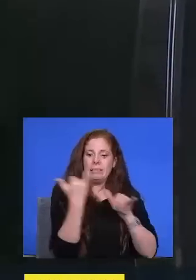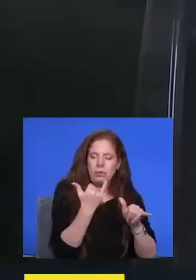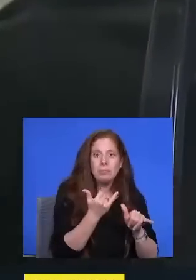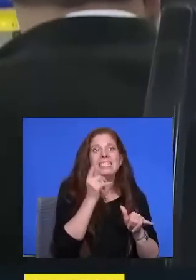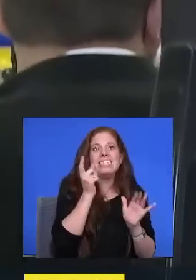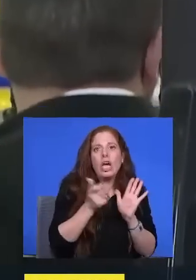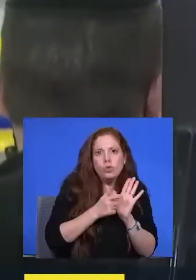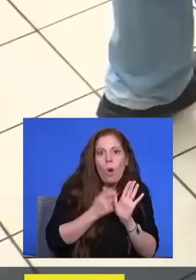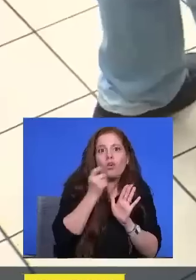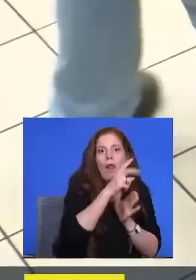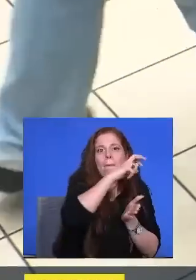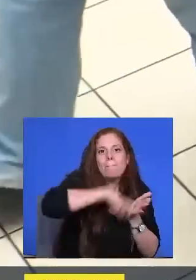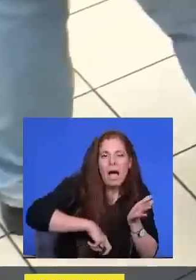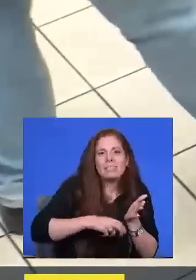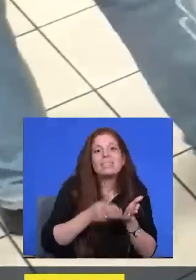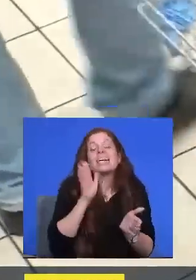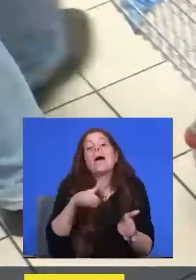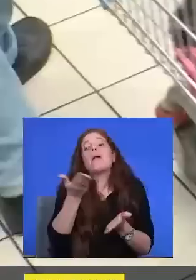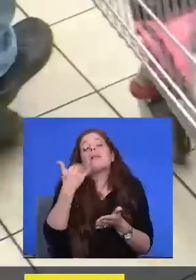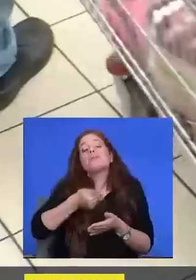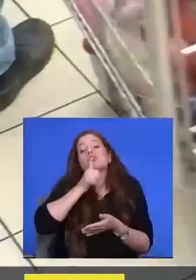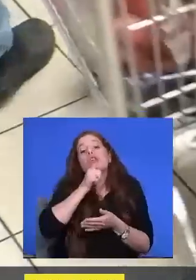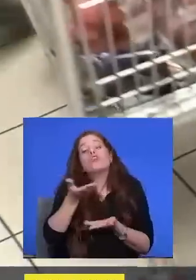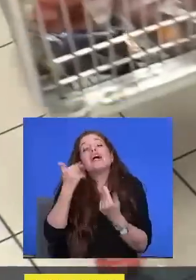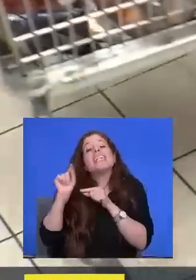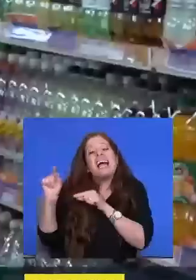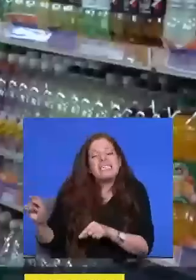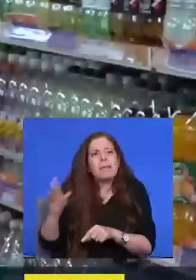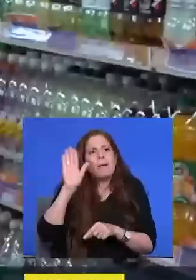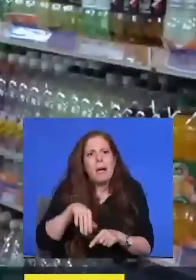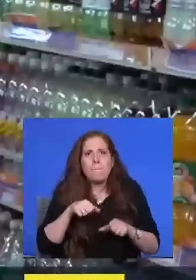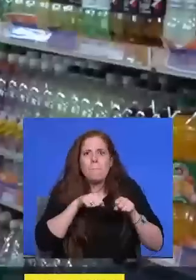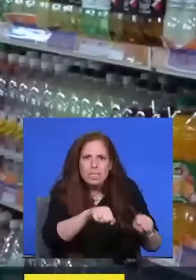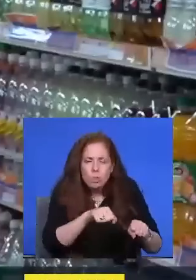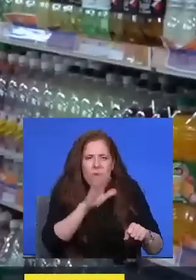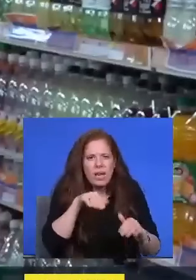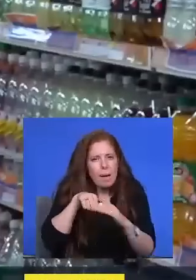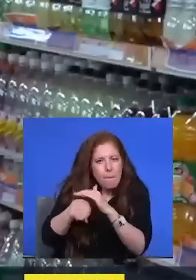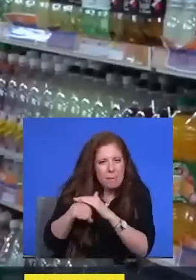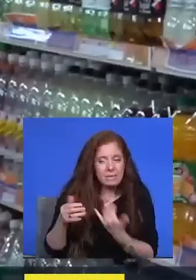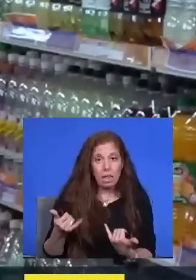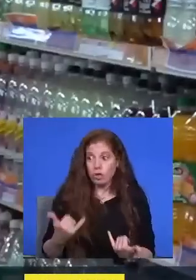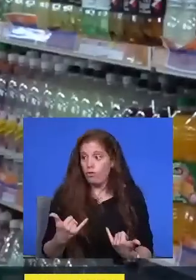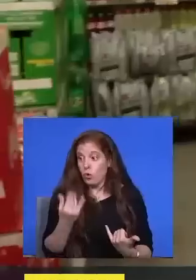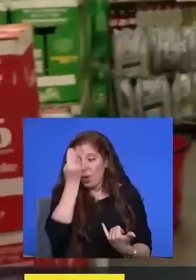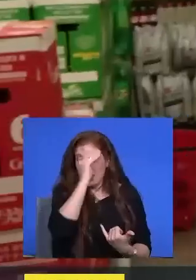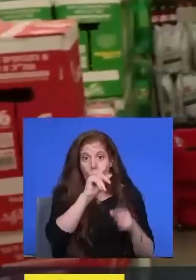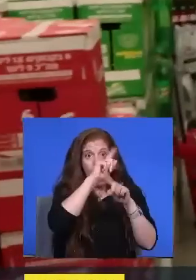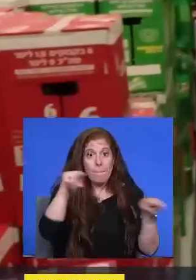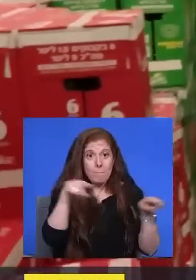על המלאים שהיו קיימים אצלם על מדפי הסופר ובמחסנים. עכשיו, כשהודיעו על ביטול